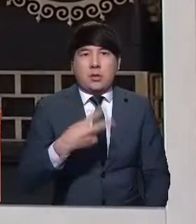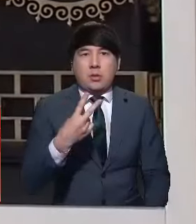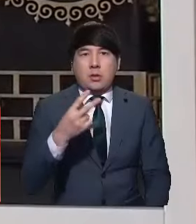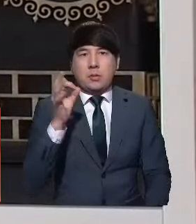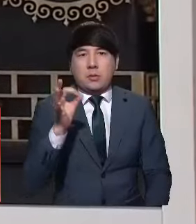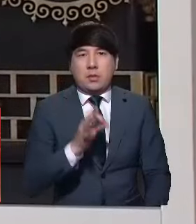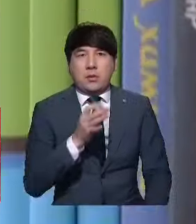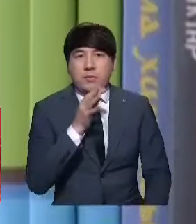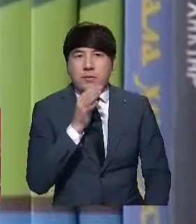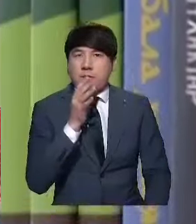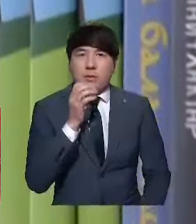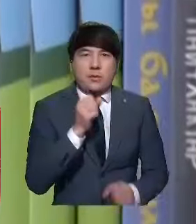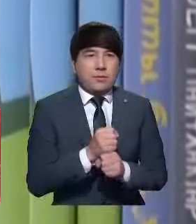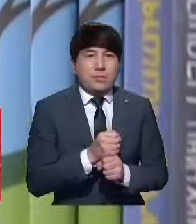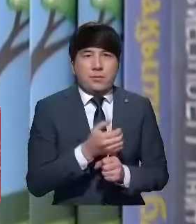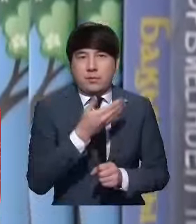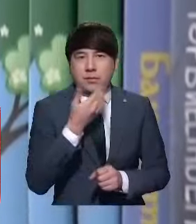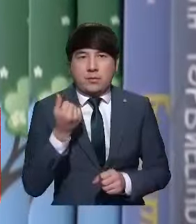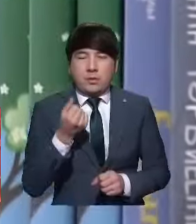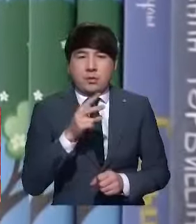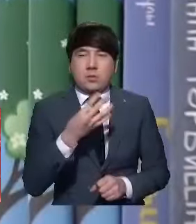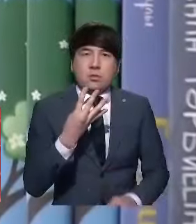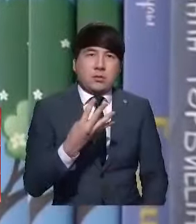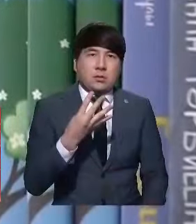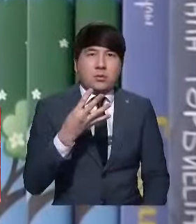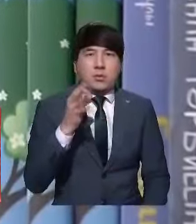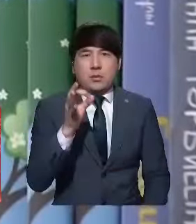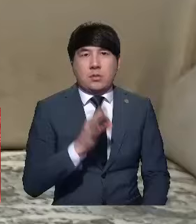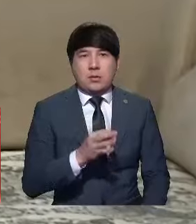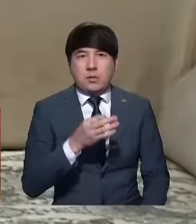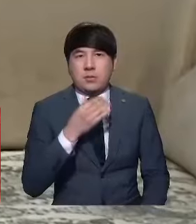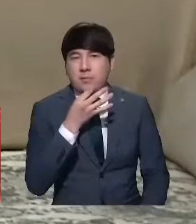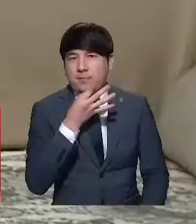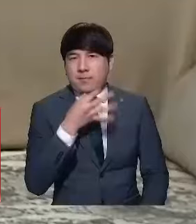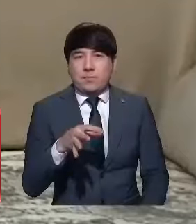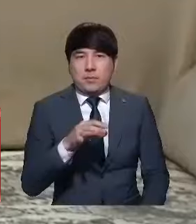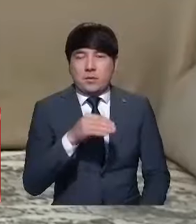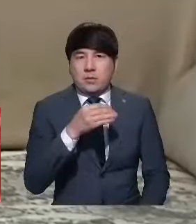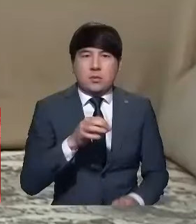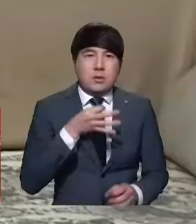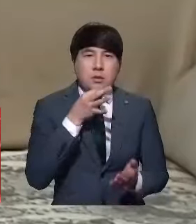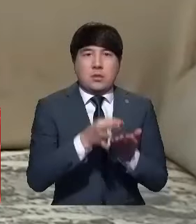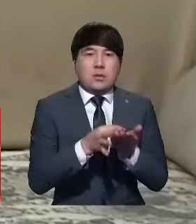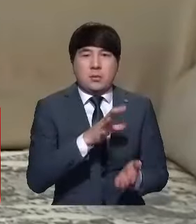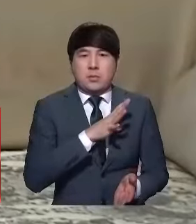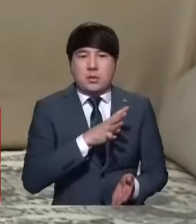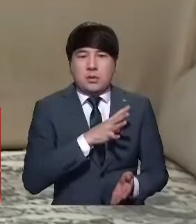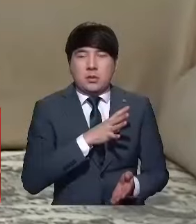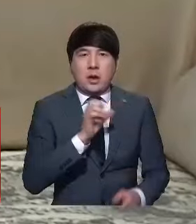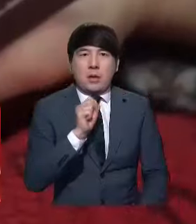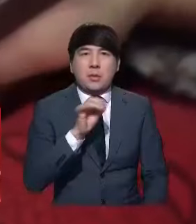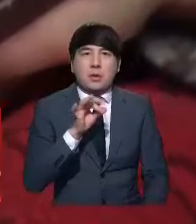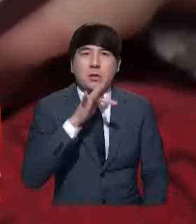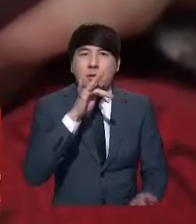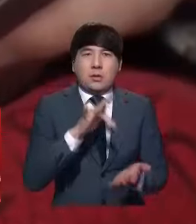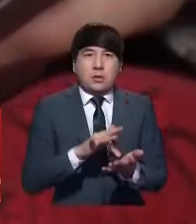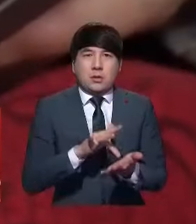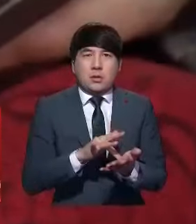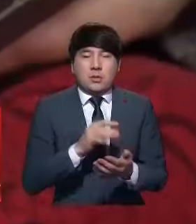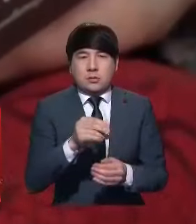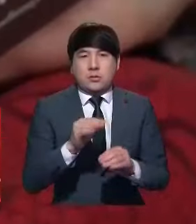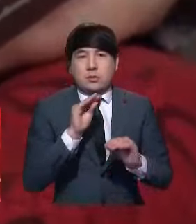десе, 21,4% ұнатпаймын деп жауап берген. Ал астаналық Фарида Аманғалиева кітап оқитын ортаға қалыптастыруды қалайды.